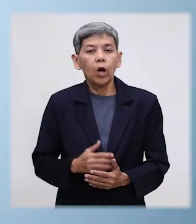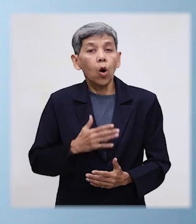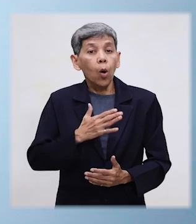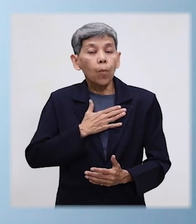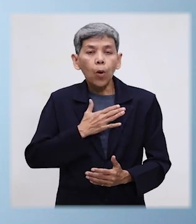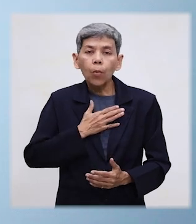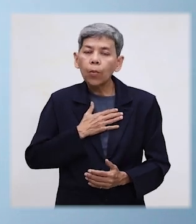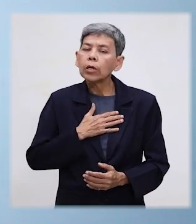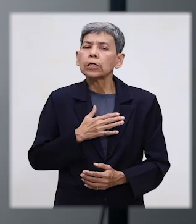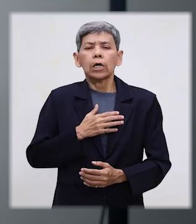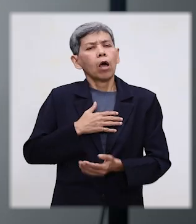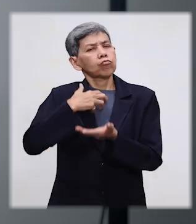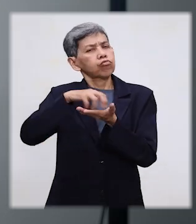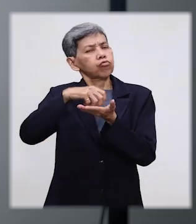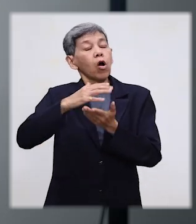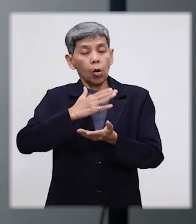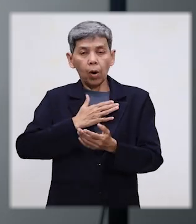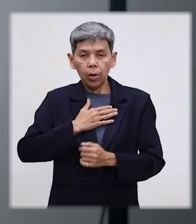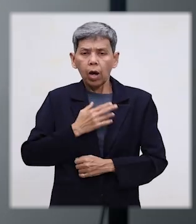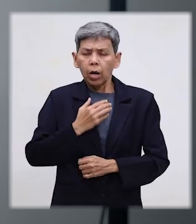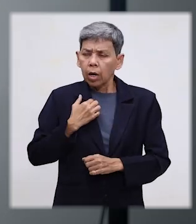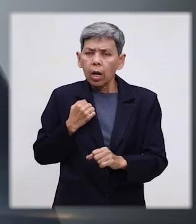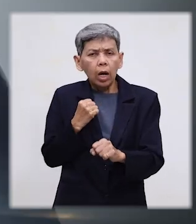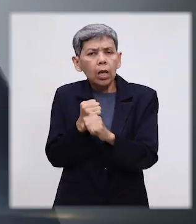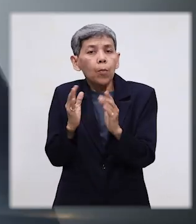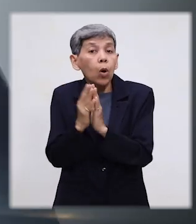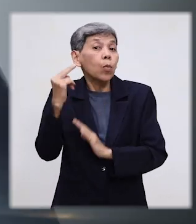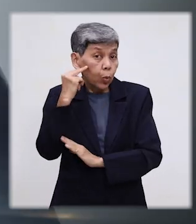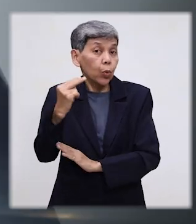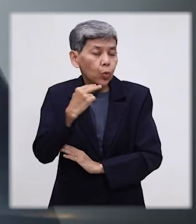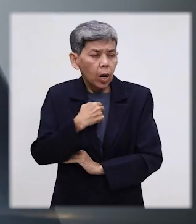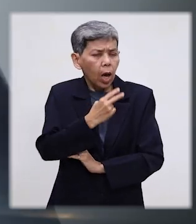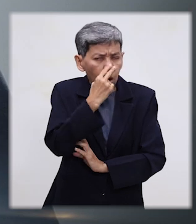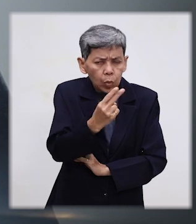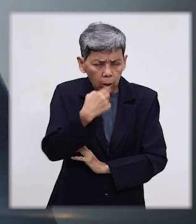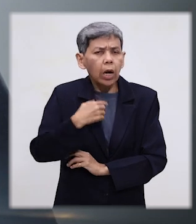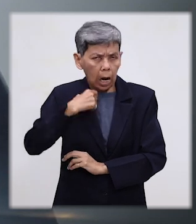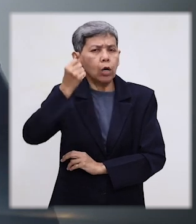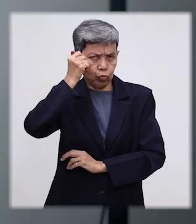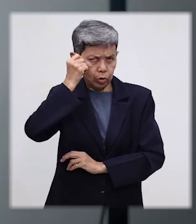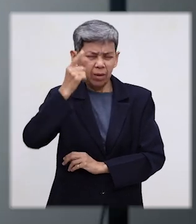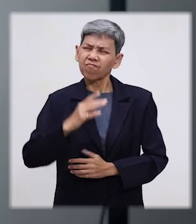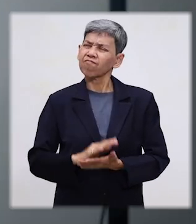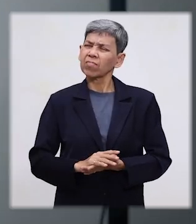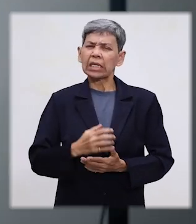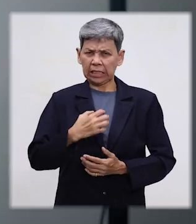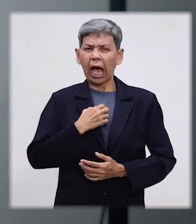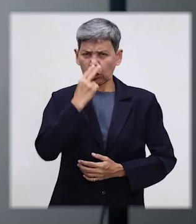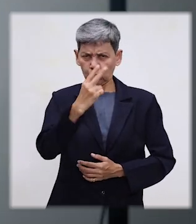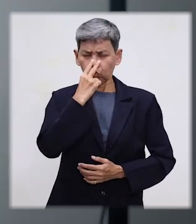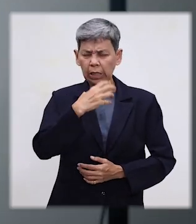ช่วยเปิดมุมมองที่เราได้มีกับคนหูหนวกให้เราเข้าใจเขามากขึ้นอยาก